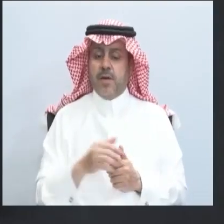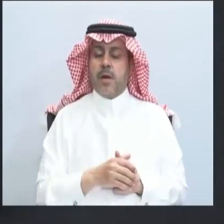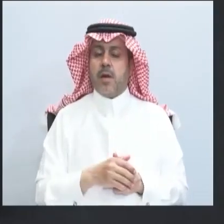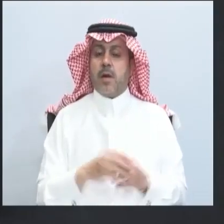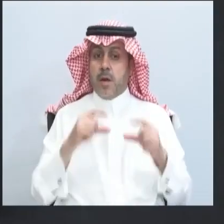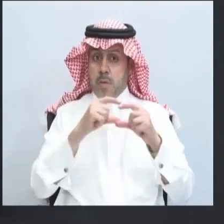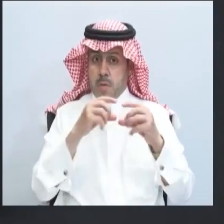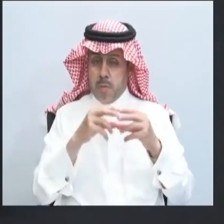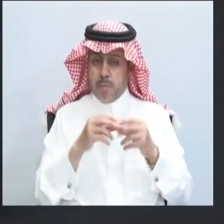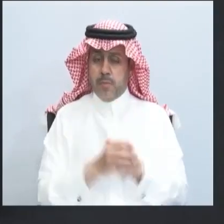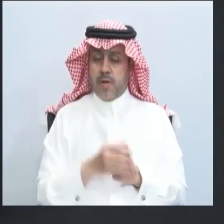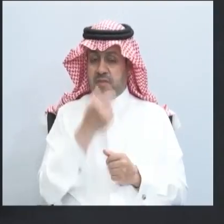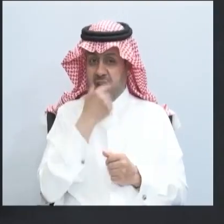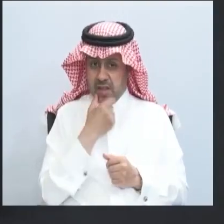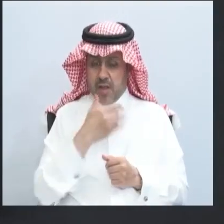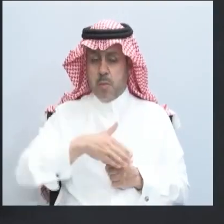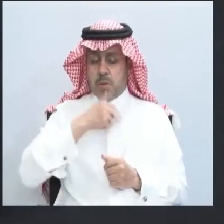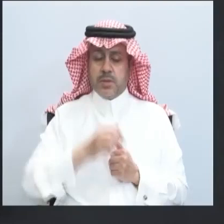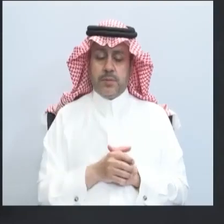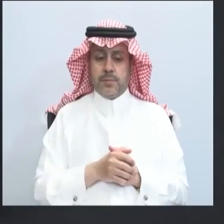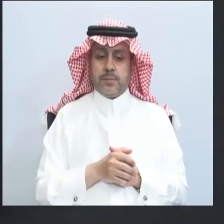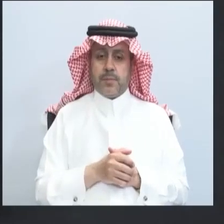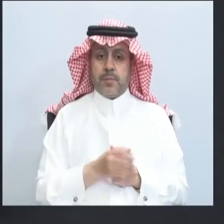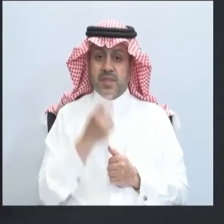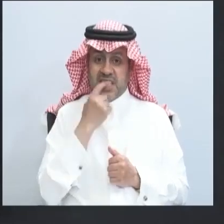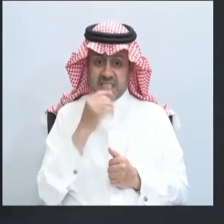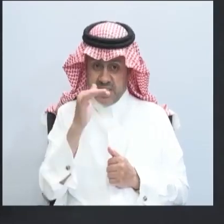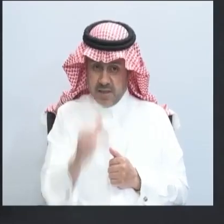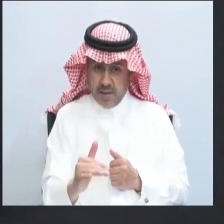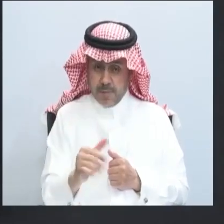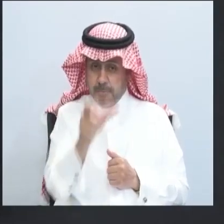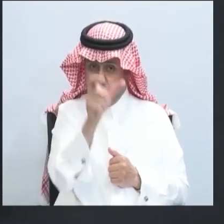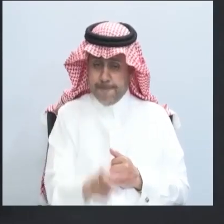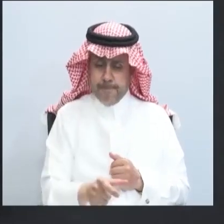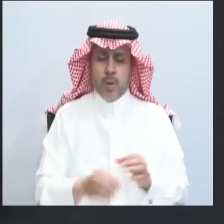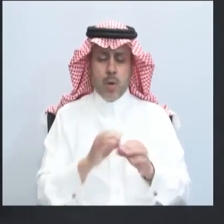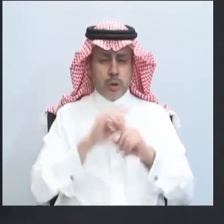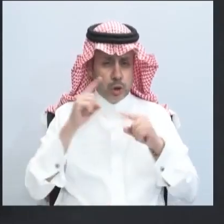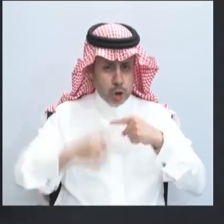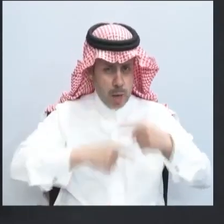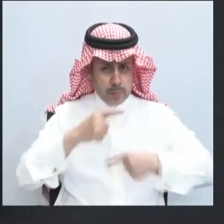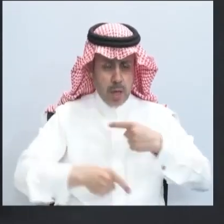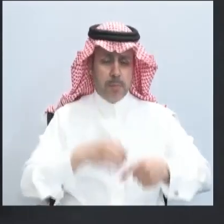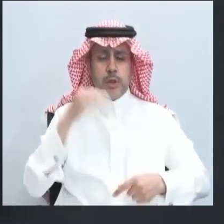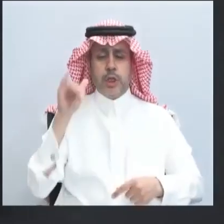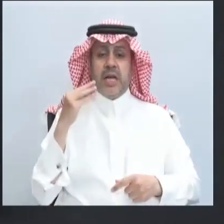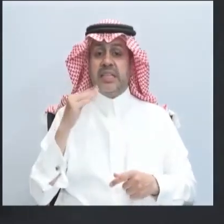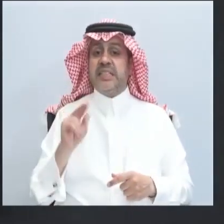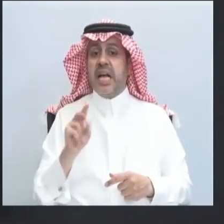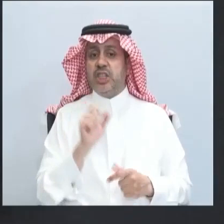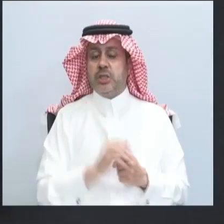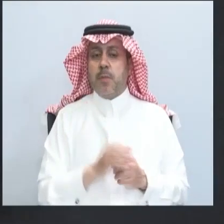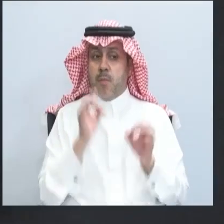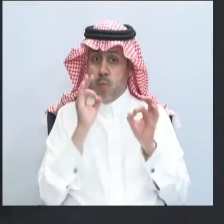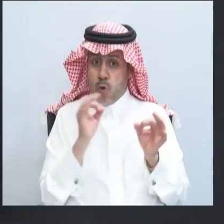في حديث النبي صلى الله عليه وسلم الصغير غالبا يحتاج الى ماذا والكبير يحتاج الى